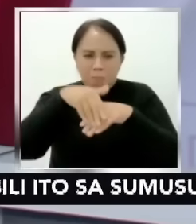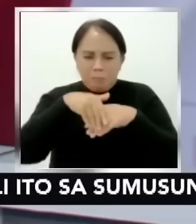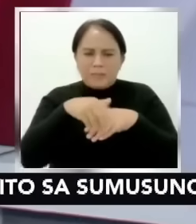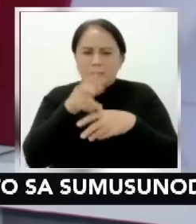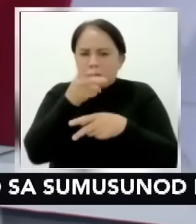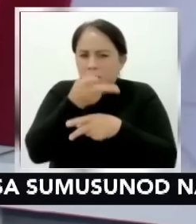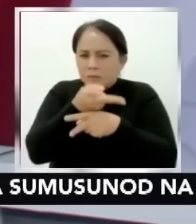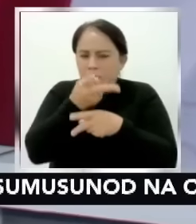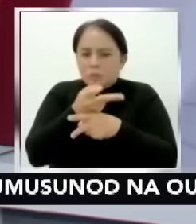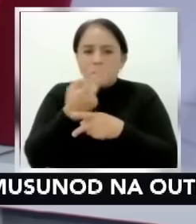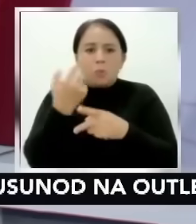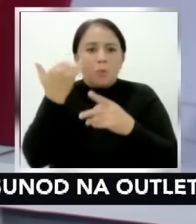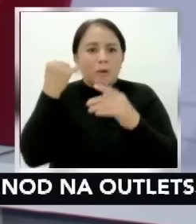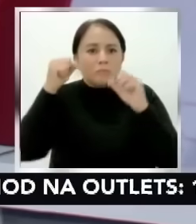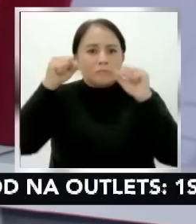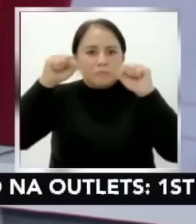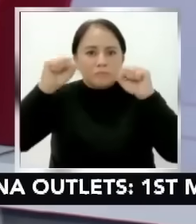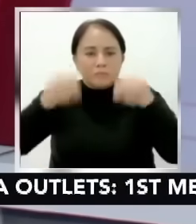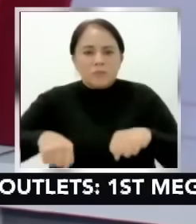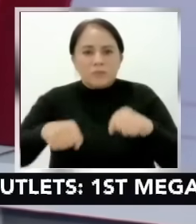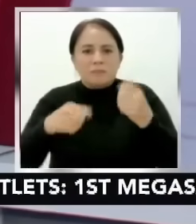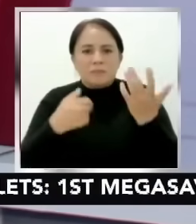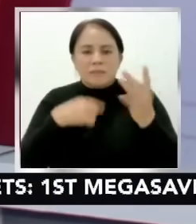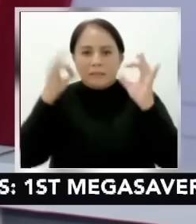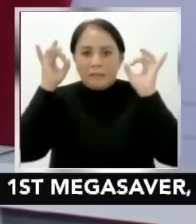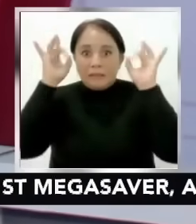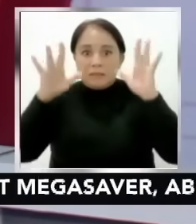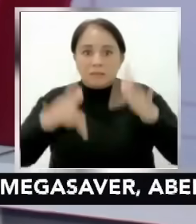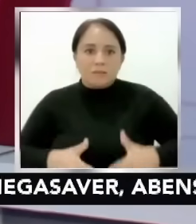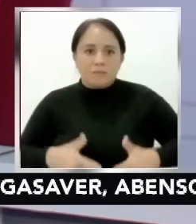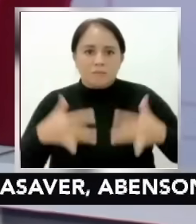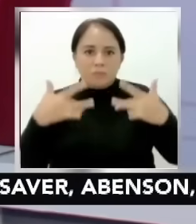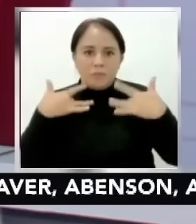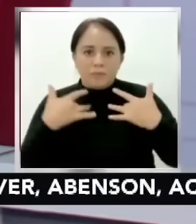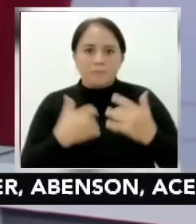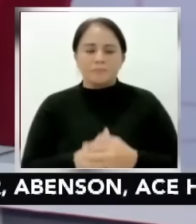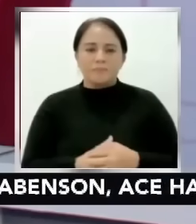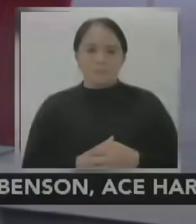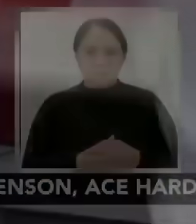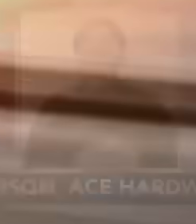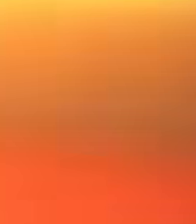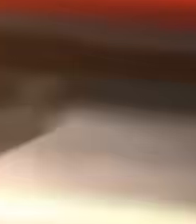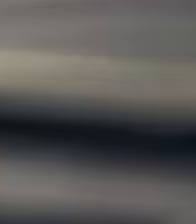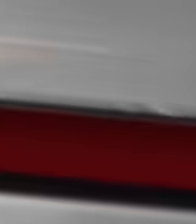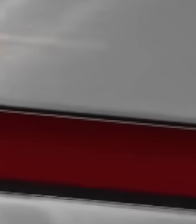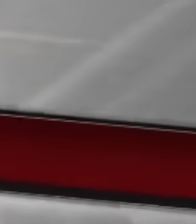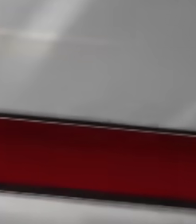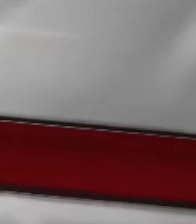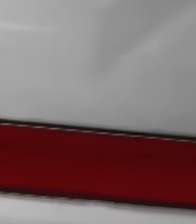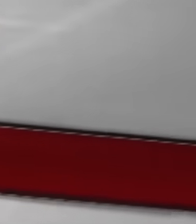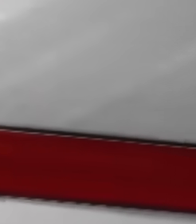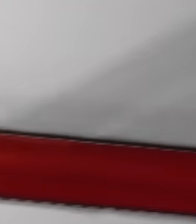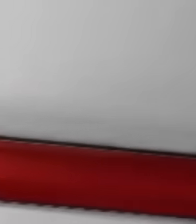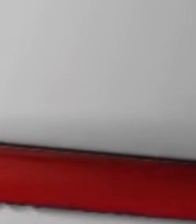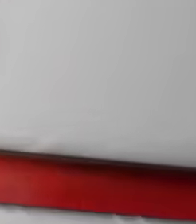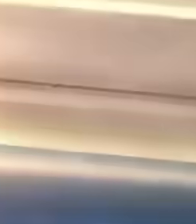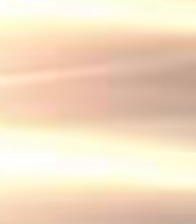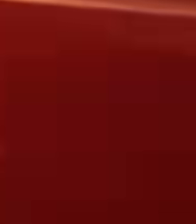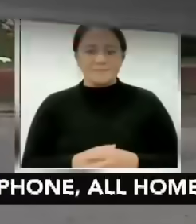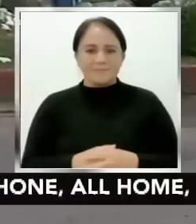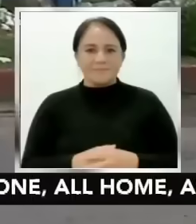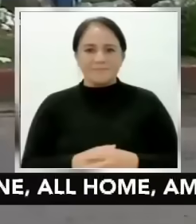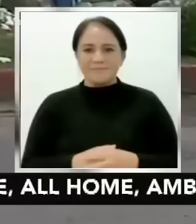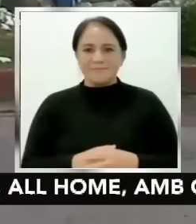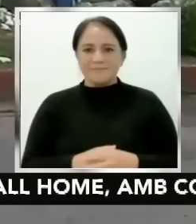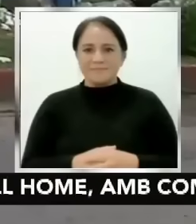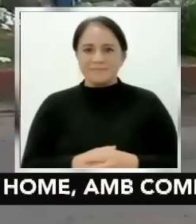sa posibleng banta umano sa kanilang buhay. Tinutukan po yan ni Marisol Abdurrahman. Exclusive!